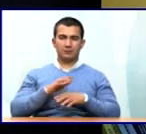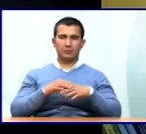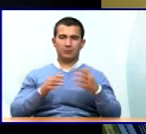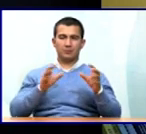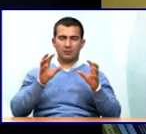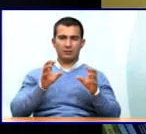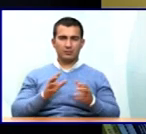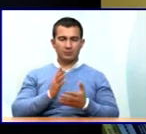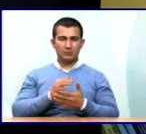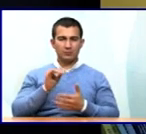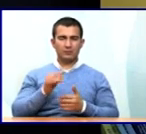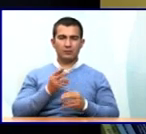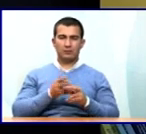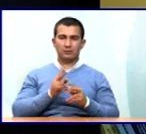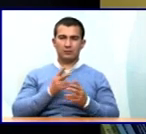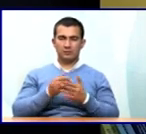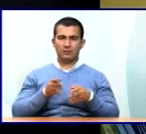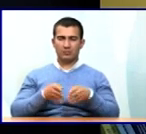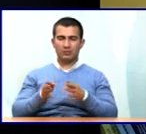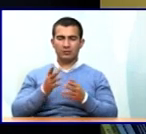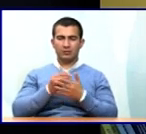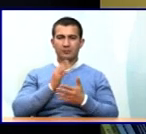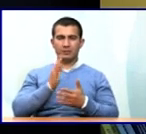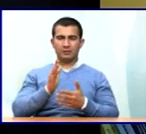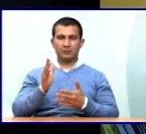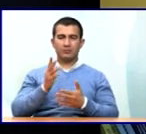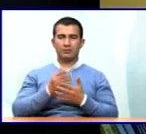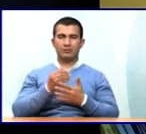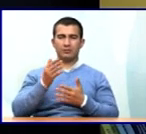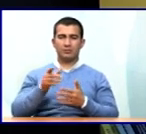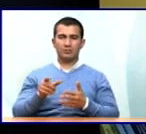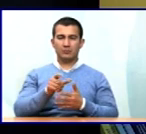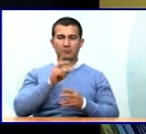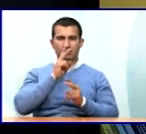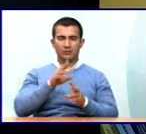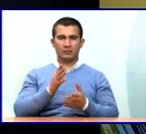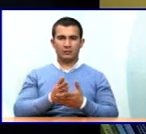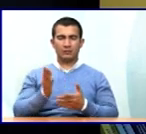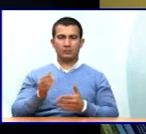qoidasining qoidasi bo'yicha vektorlarning yo'nalishi ko'rsatilgan.